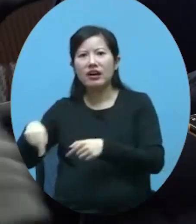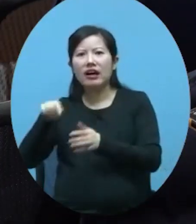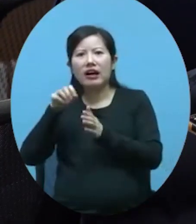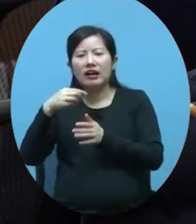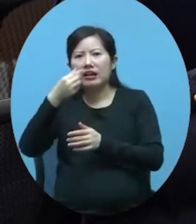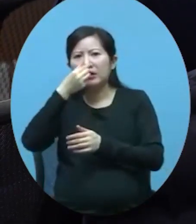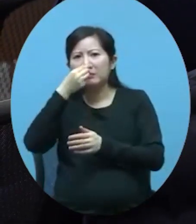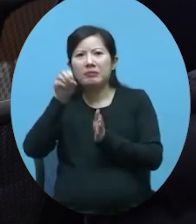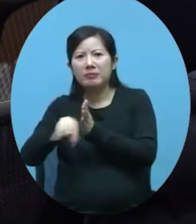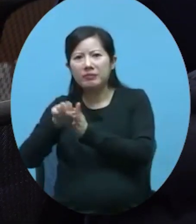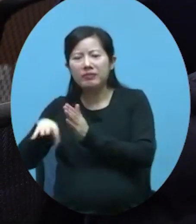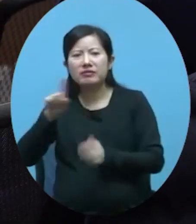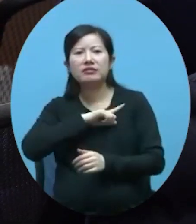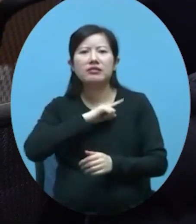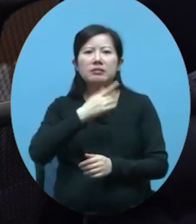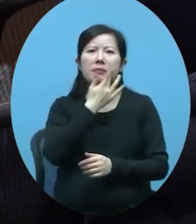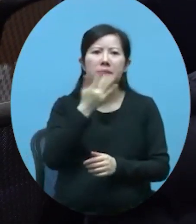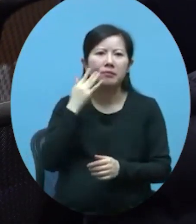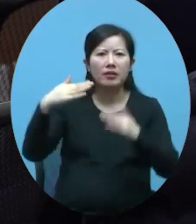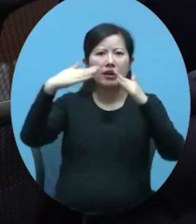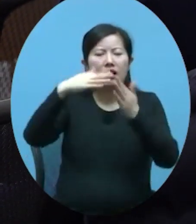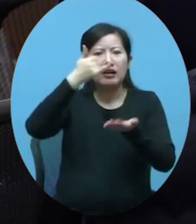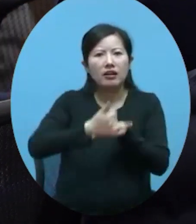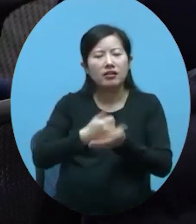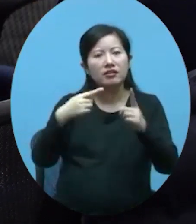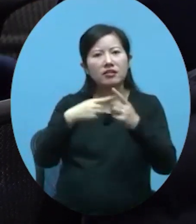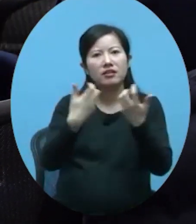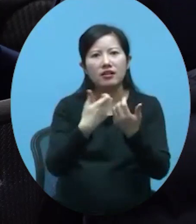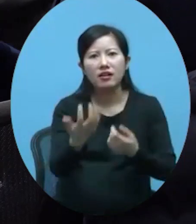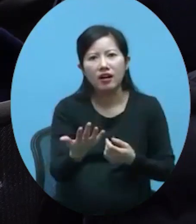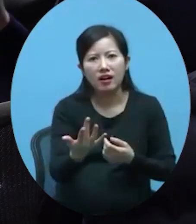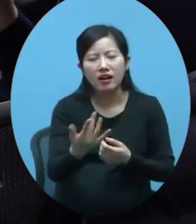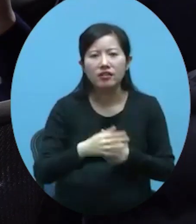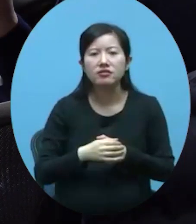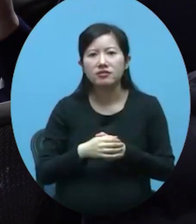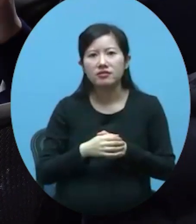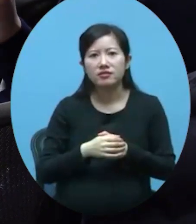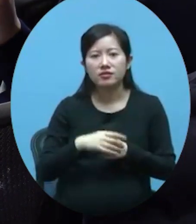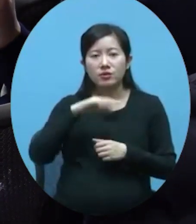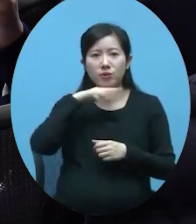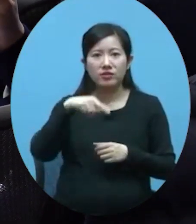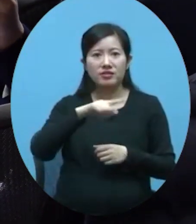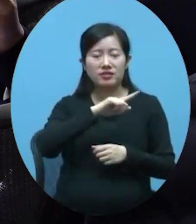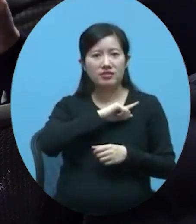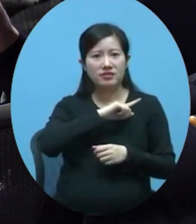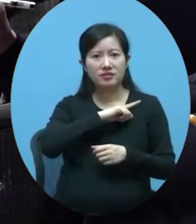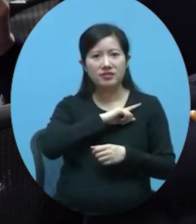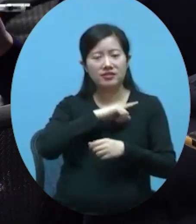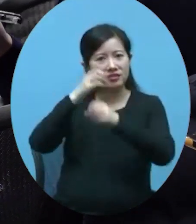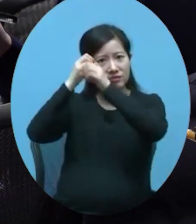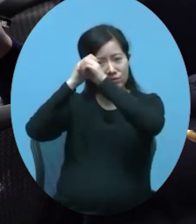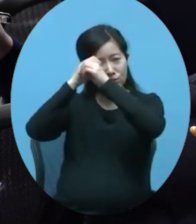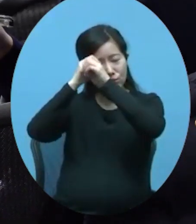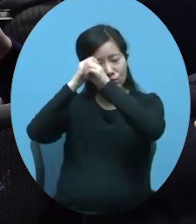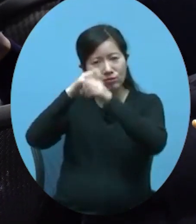那还有最后想问张医生就是刚才你提到他那个人如果自己是就是自行测试之后他第一次是